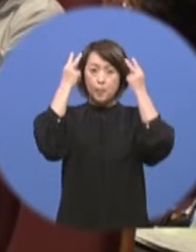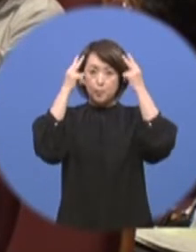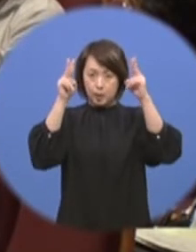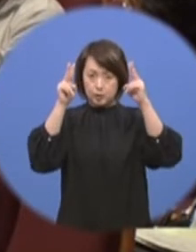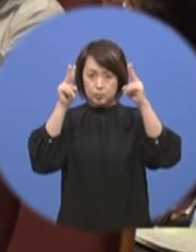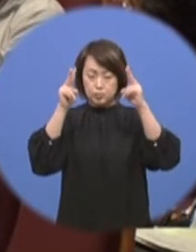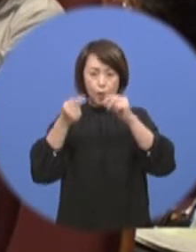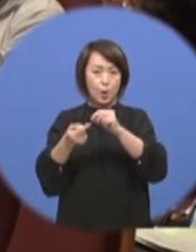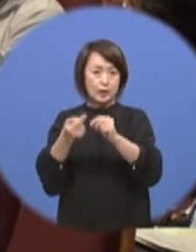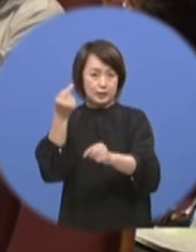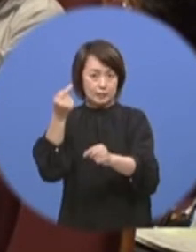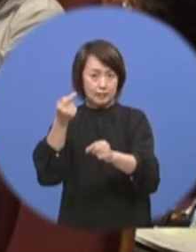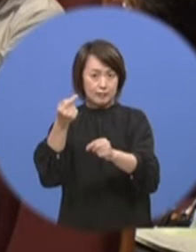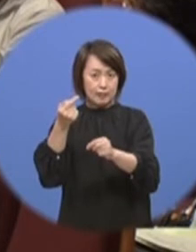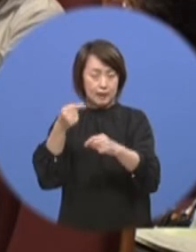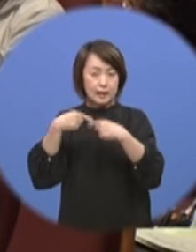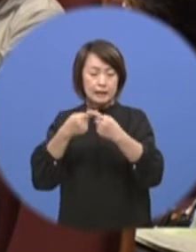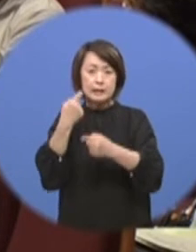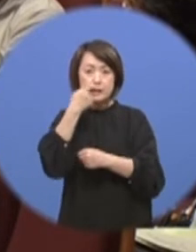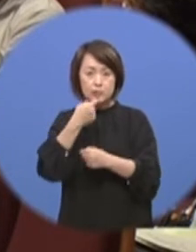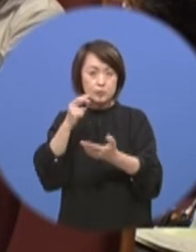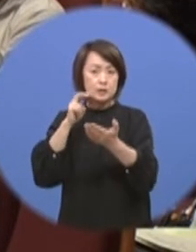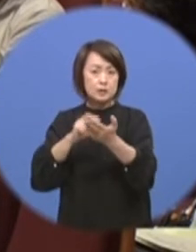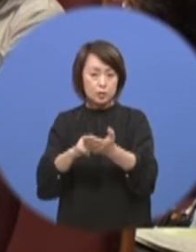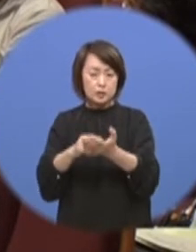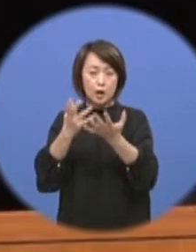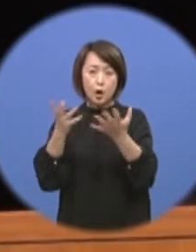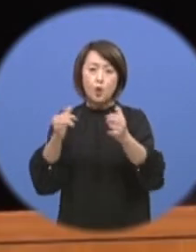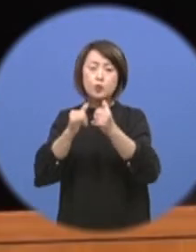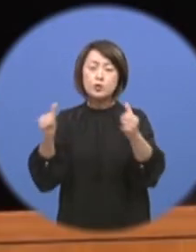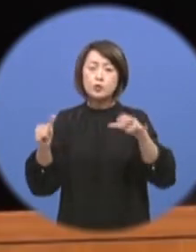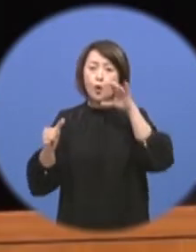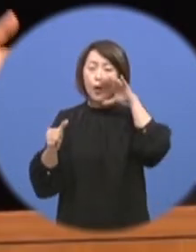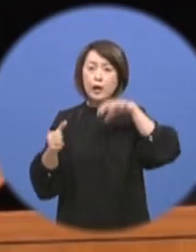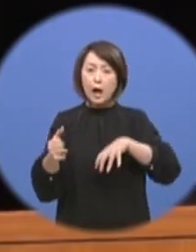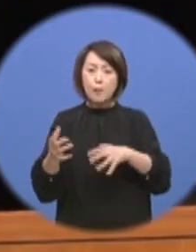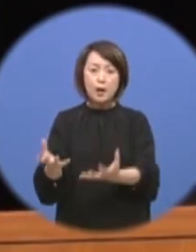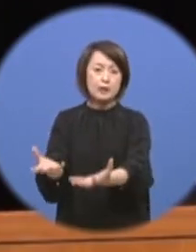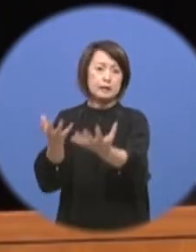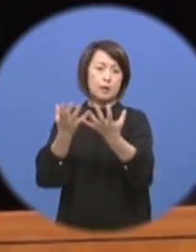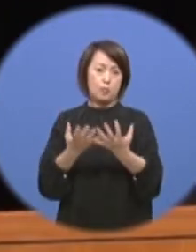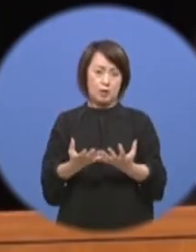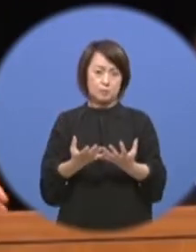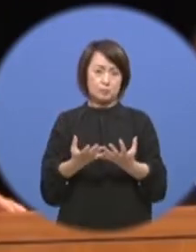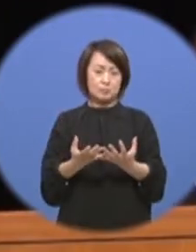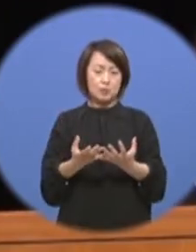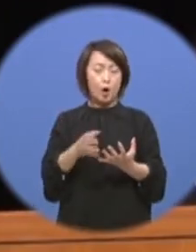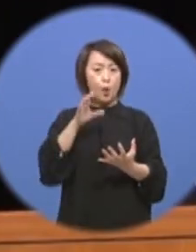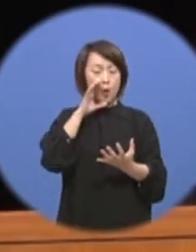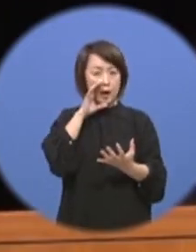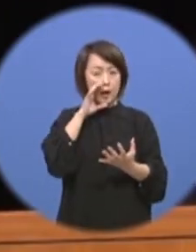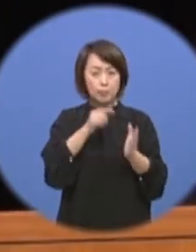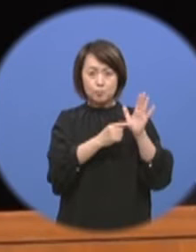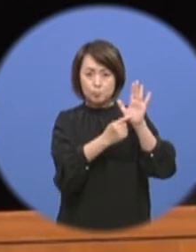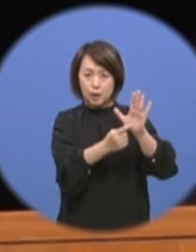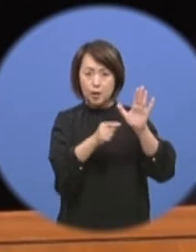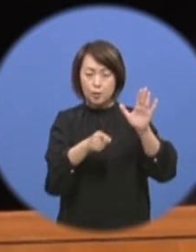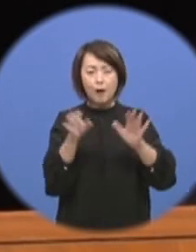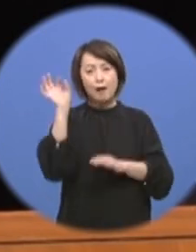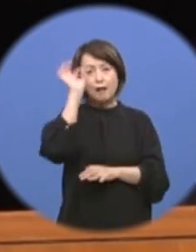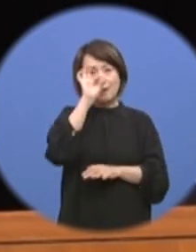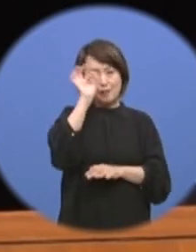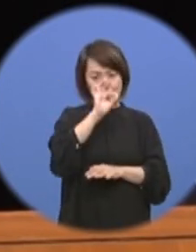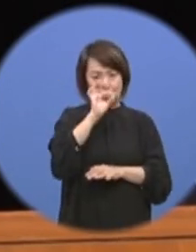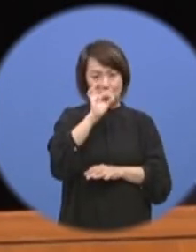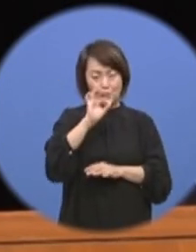へとして多くの人には会前来てもらおう和歌山はやっぱりなんといっても売りは観光だから